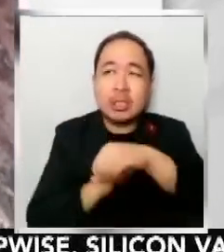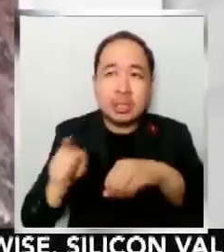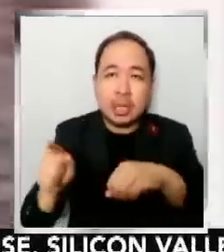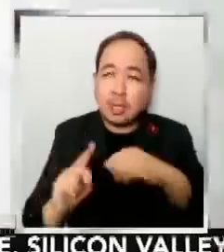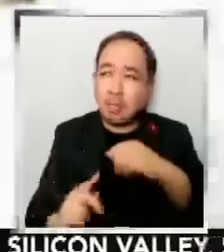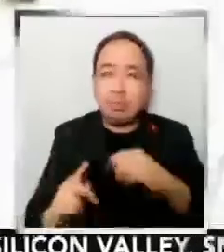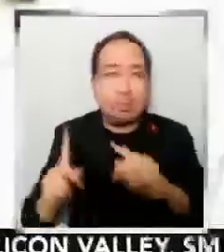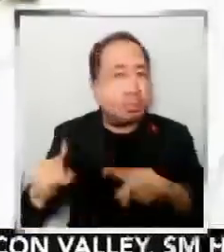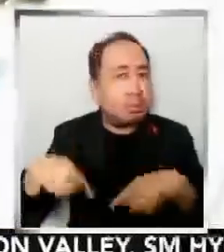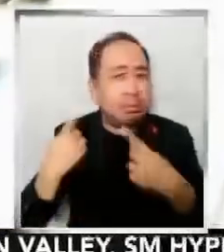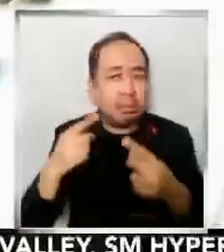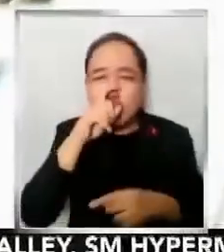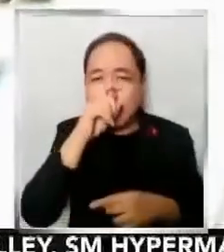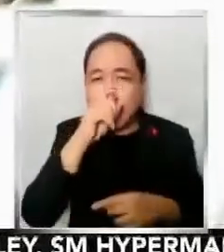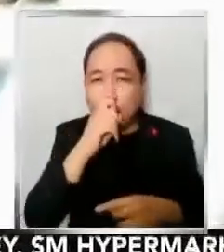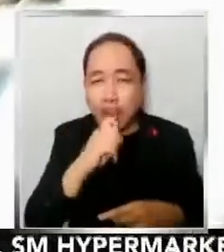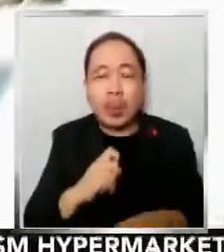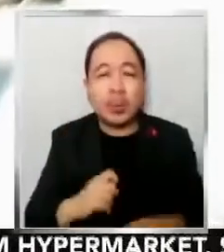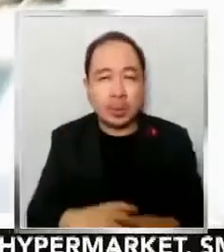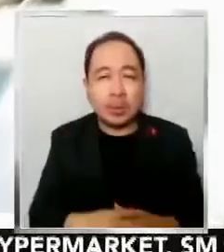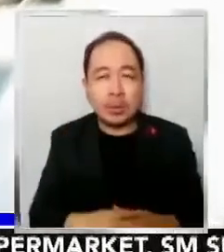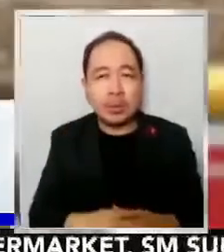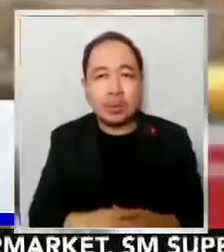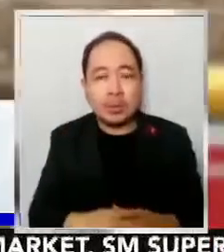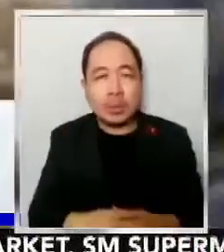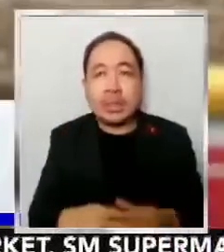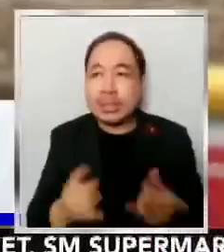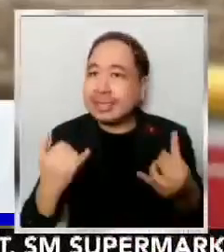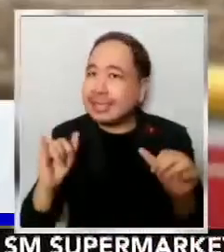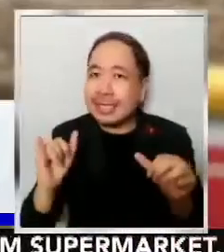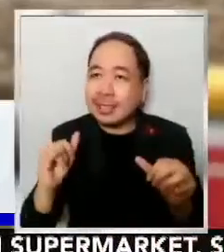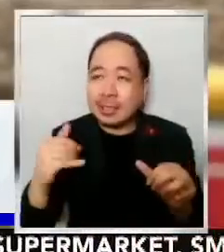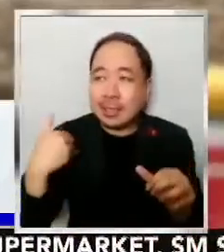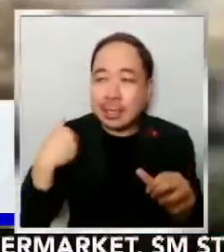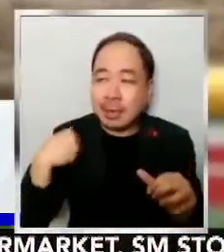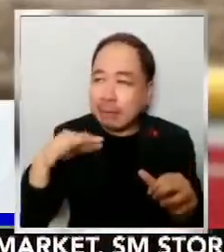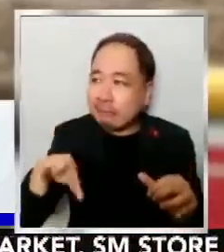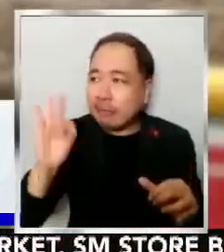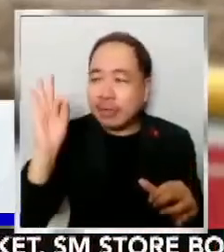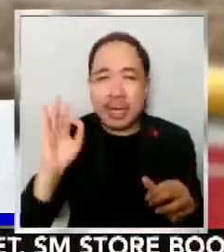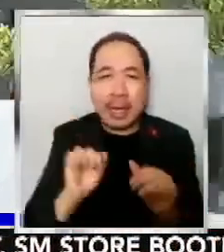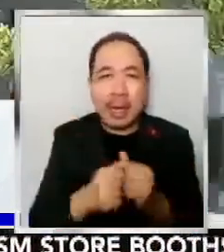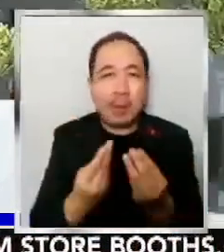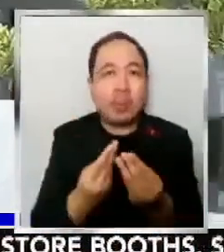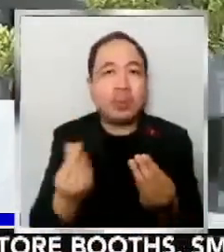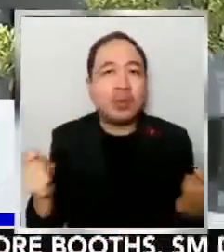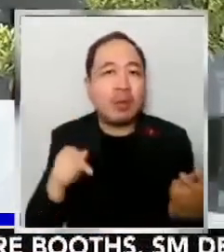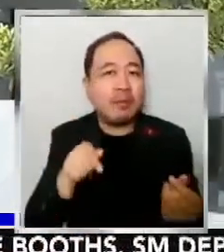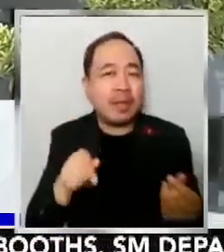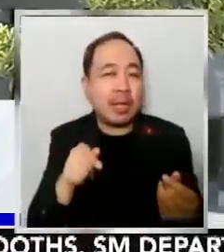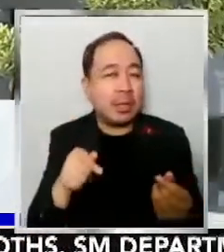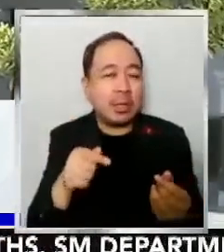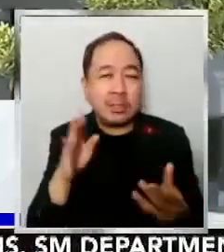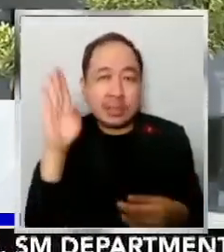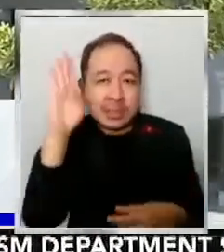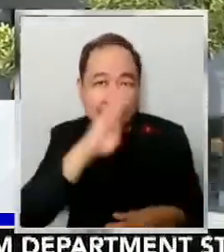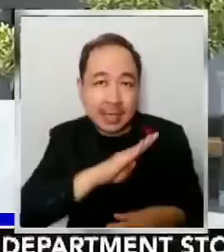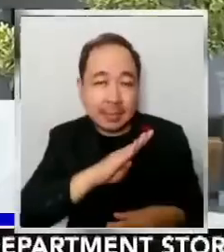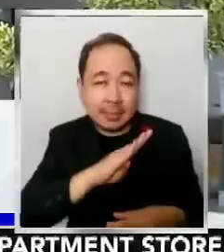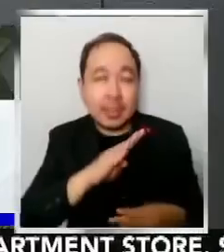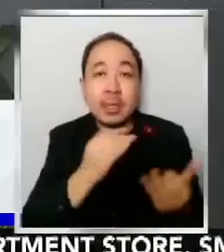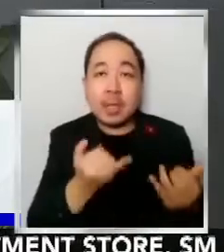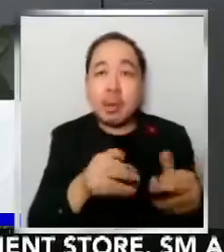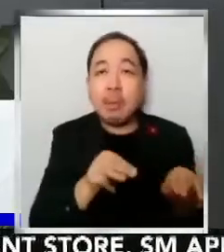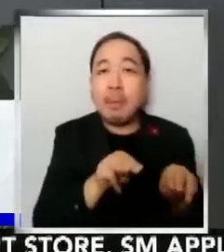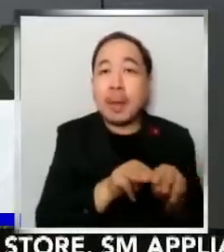ang nakalipas. Hindi pa rin lubusang natutukoy kung paano ito mareremedyuhan. Agad sinulatan ng Marikina City